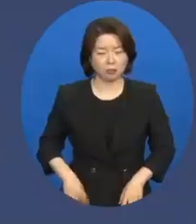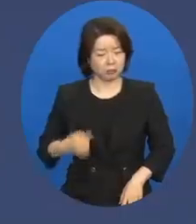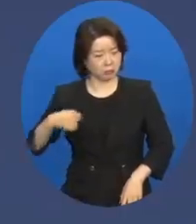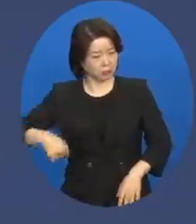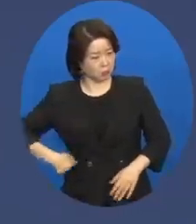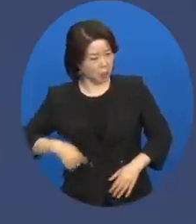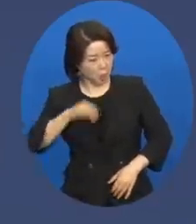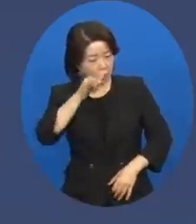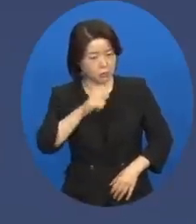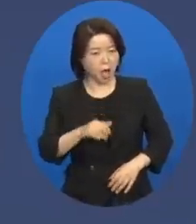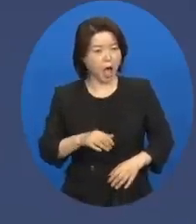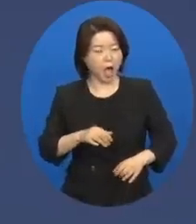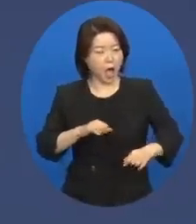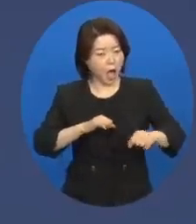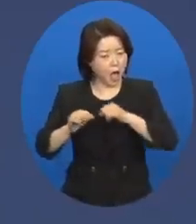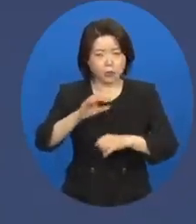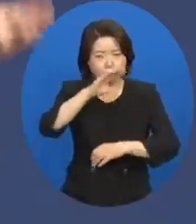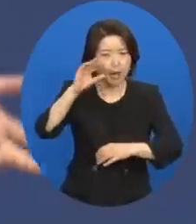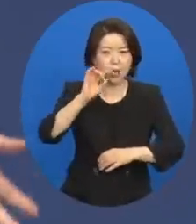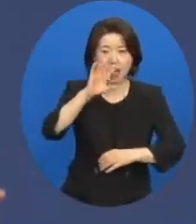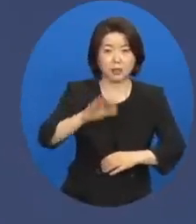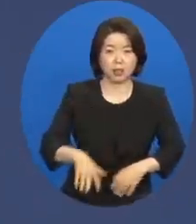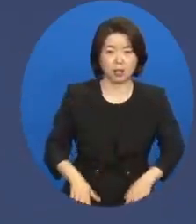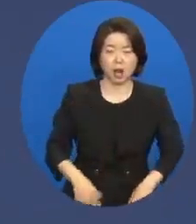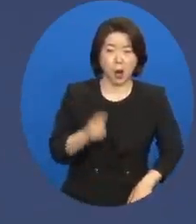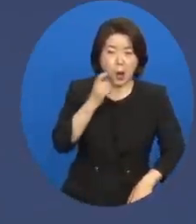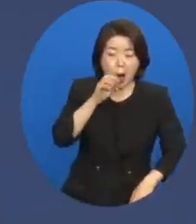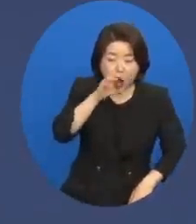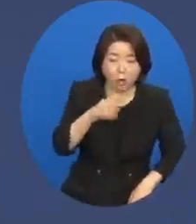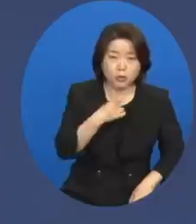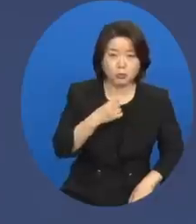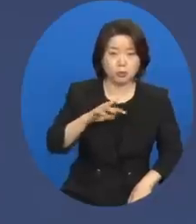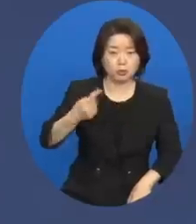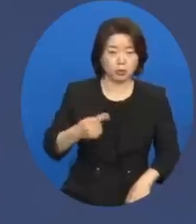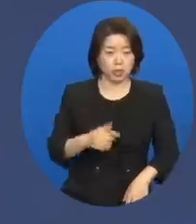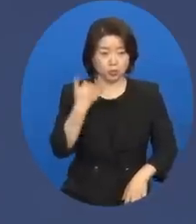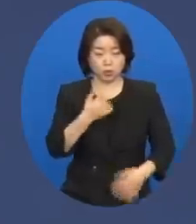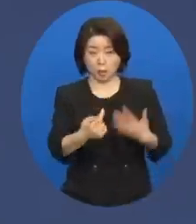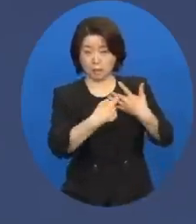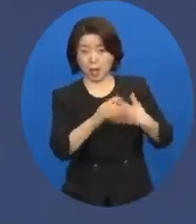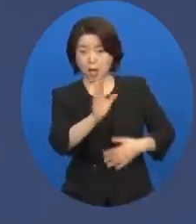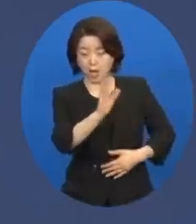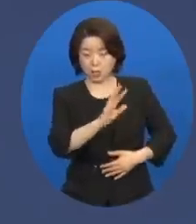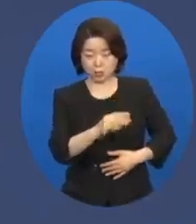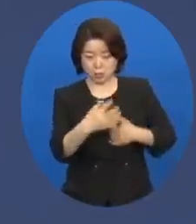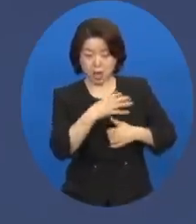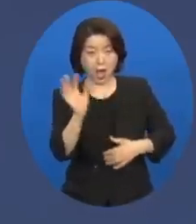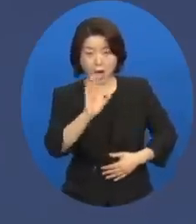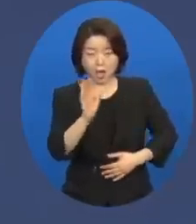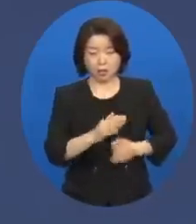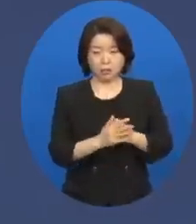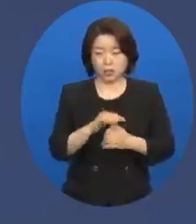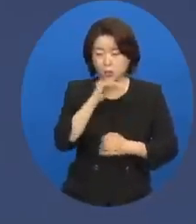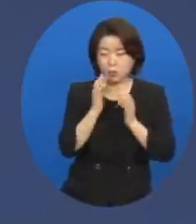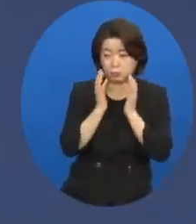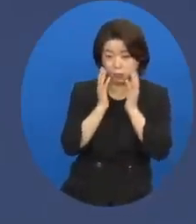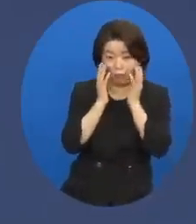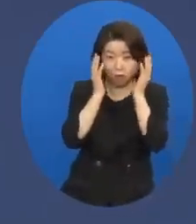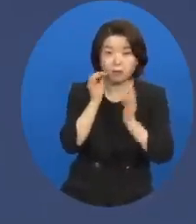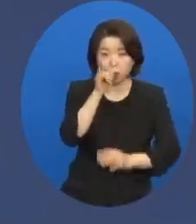거슬려버리면 제대로 행동을 잘 못해요. 거짓말하려고 해도 누가 아는 것도 아니고 누가 뭐라고 하지 않았는데 얼굴이